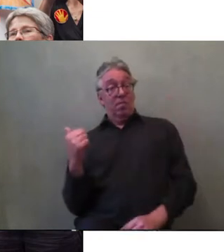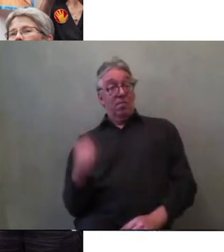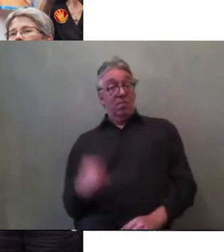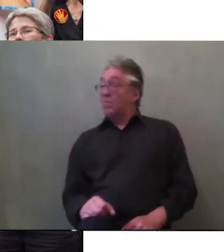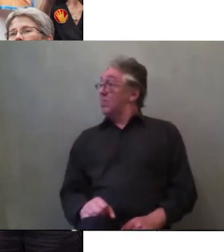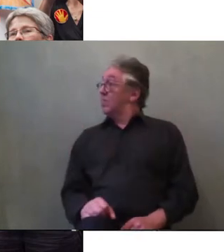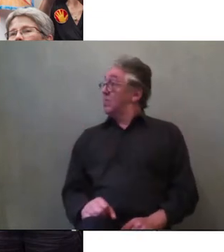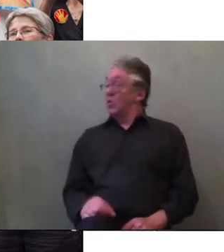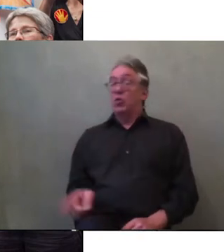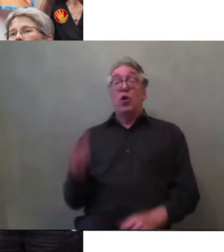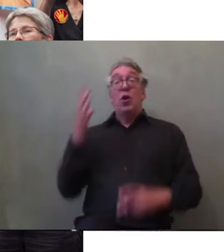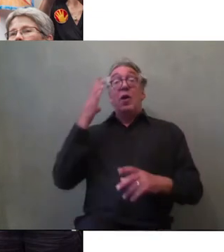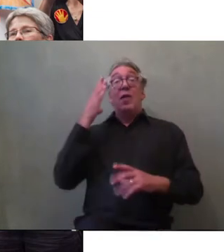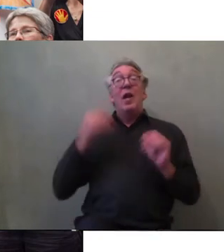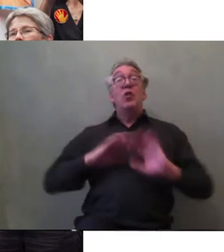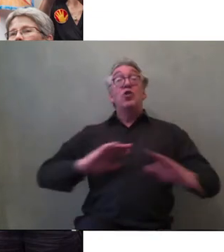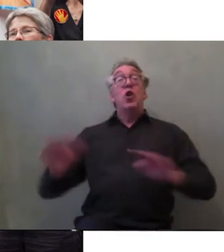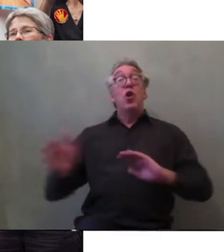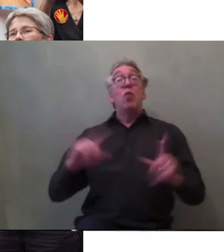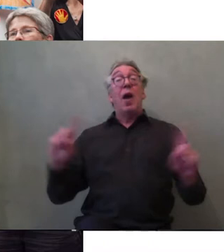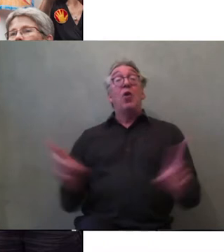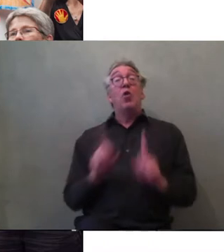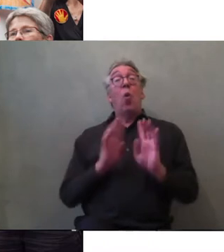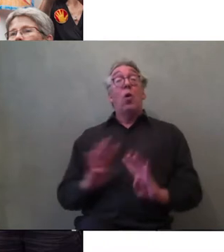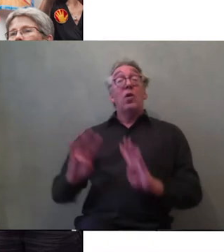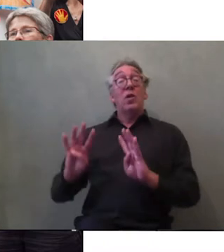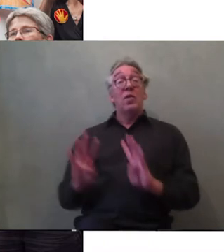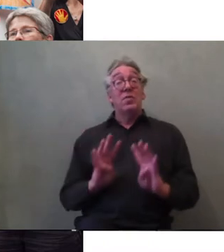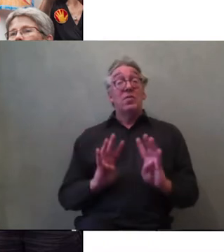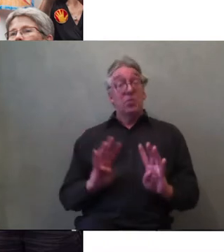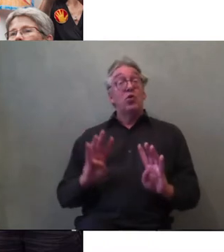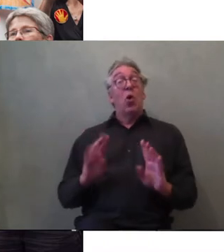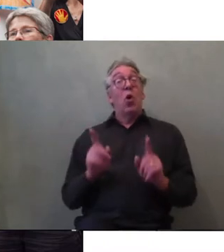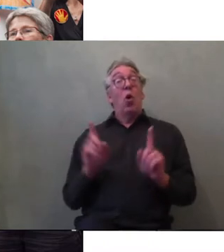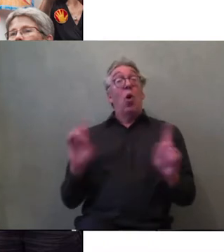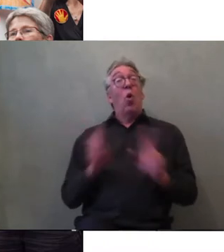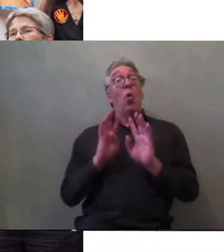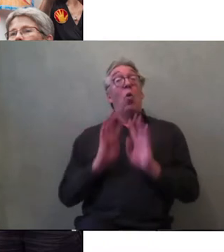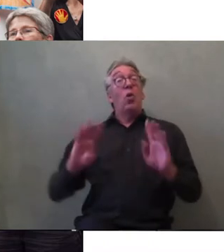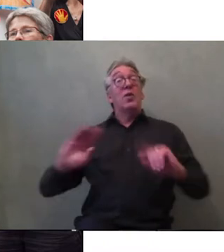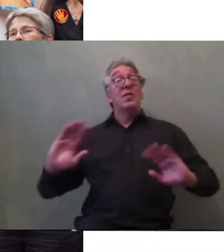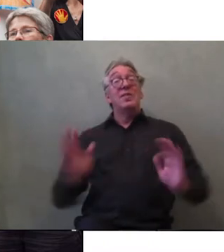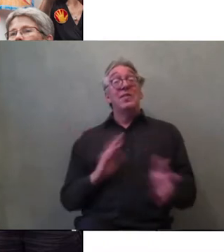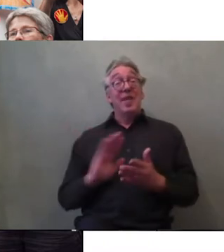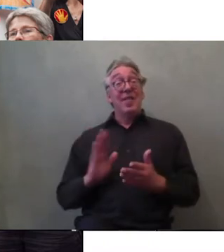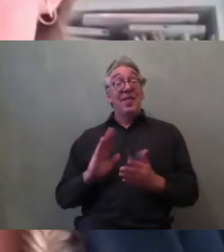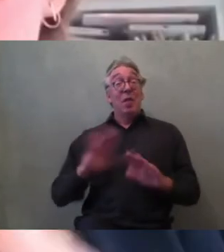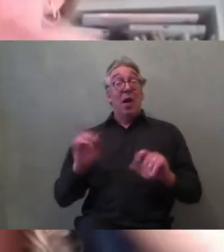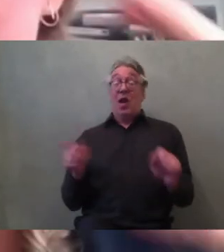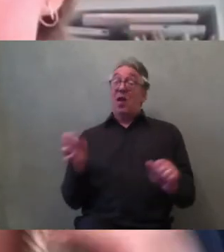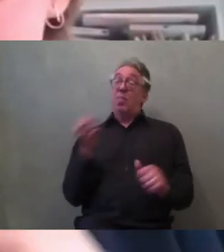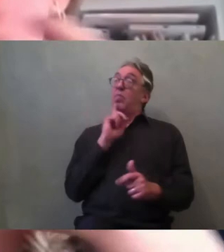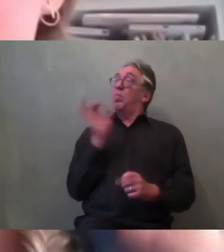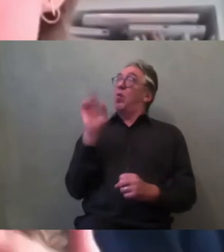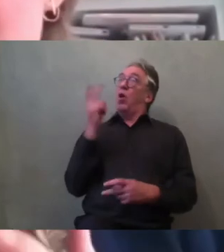Nederlands Gebarenkoor. Dat is een koor die zingt in gebarentaal. Dat is werkelijk wonderschoon. Maar die werken bij ons